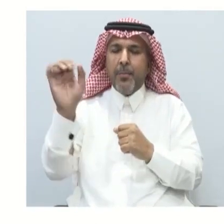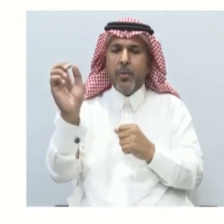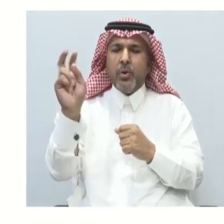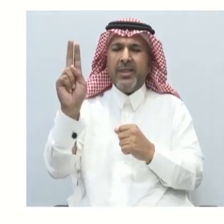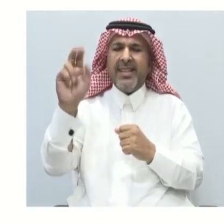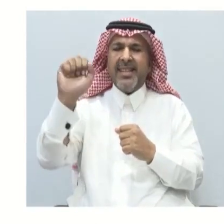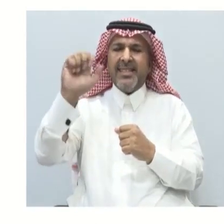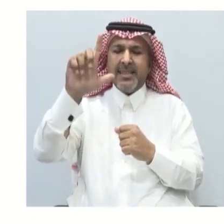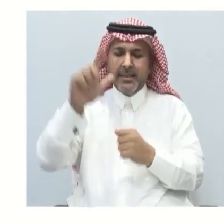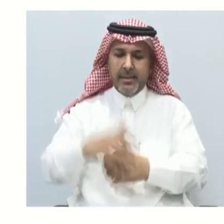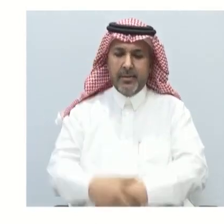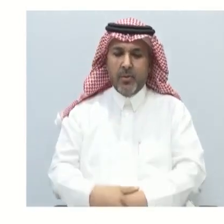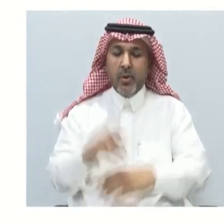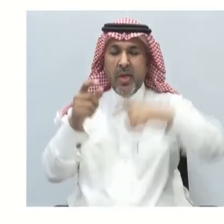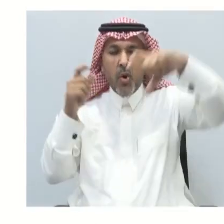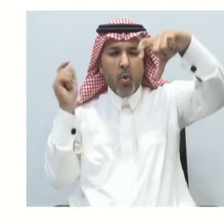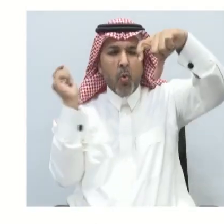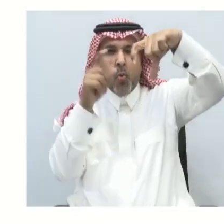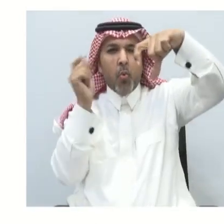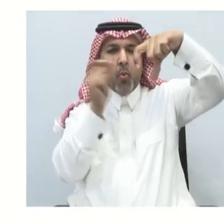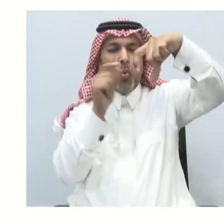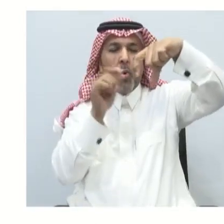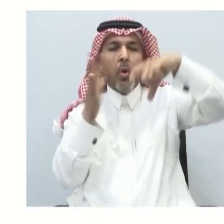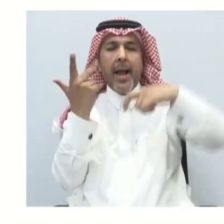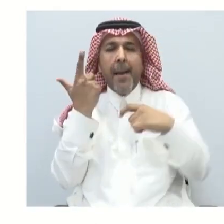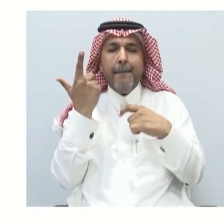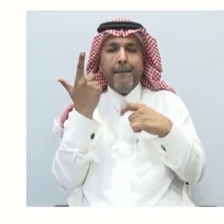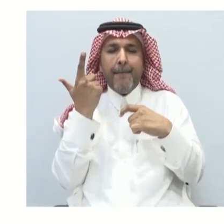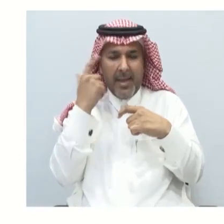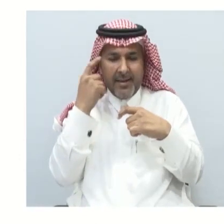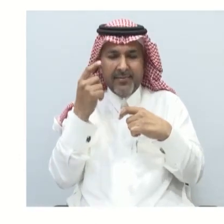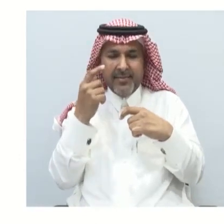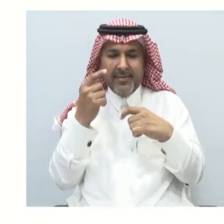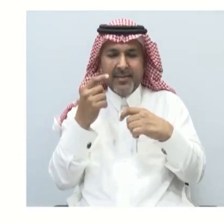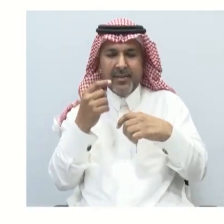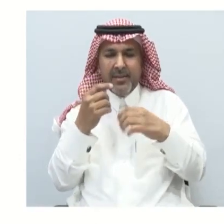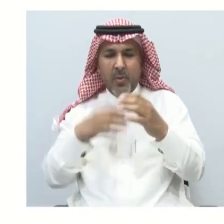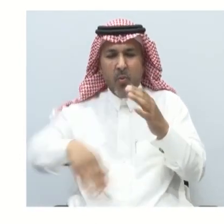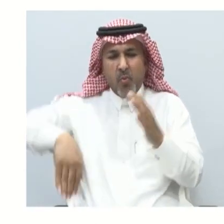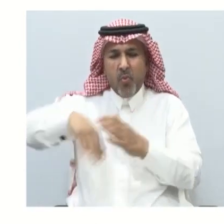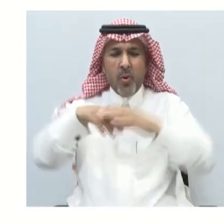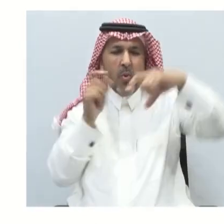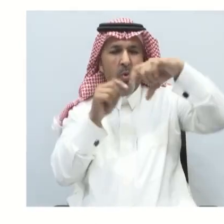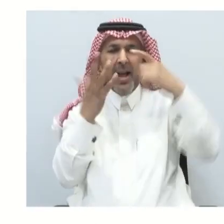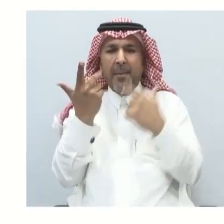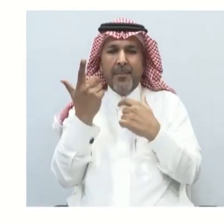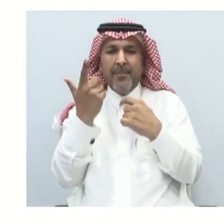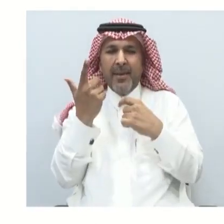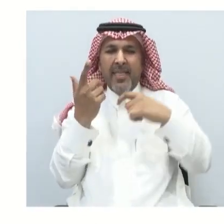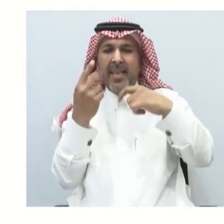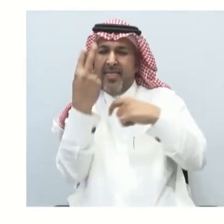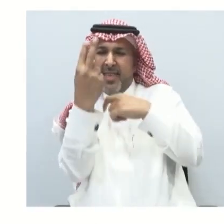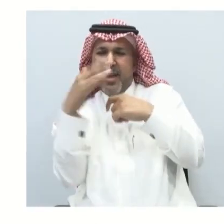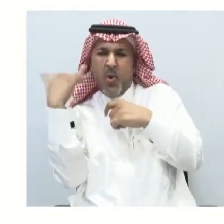احد اللاعبين طبعا عدد الاهداف هو متغير منفصل يعني ما عندي هدفين ونص شلون النص هذا بالعارضه يعني